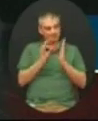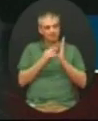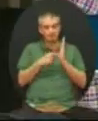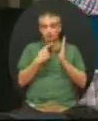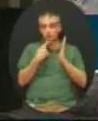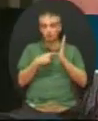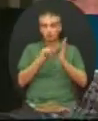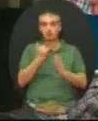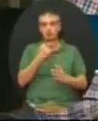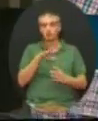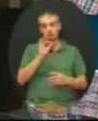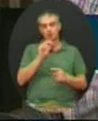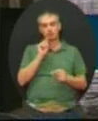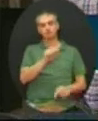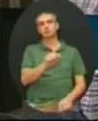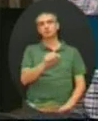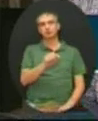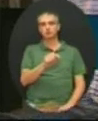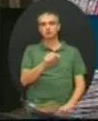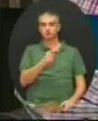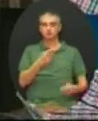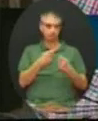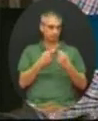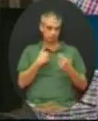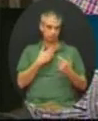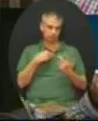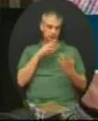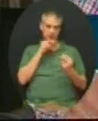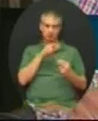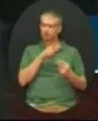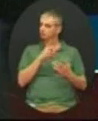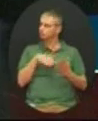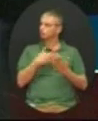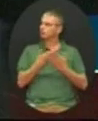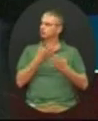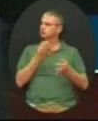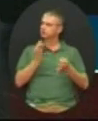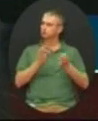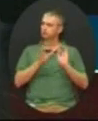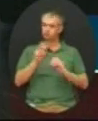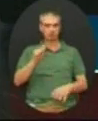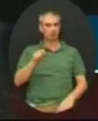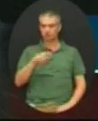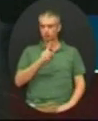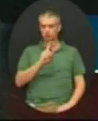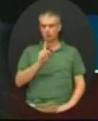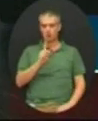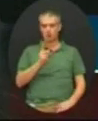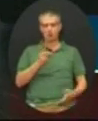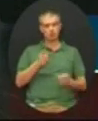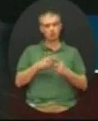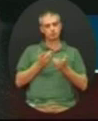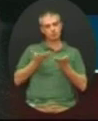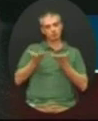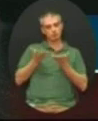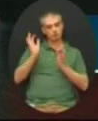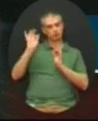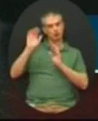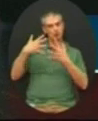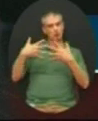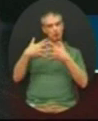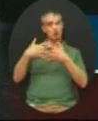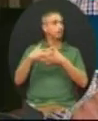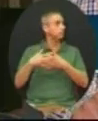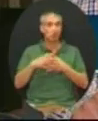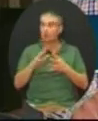נניח שכן, ובוחר דווקא בו. לגוף העניין, אני כן רוצה להתייחס לגוף העניין. היועץ המשפטי של הכנסת הוא לא משרת של הקואליציה, עד כמה שאני זוכרת. לא של